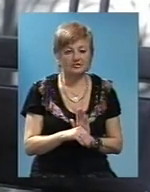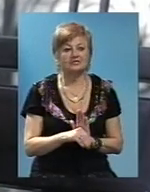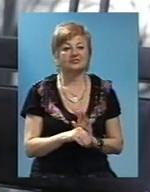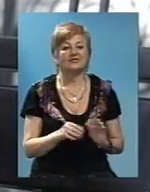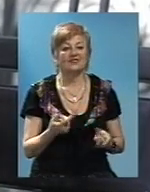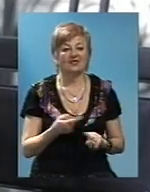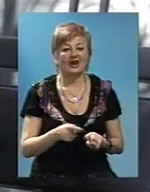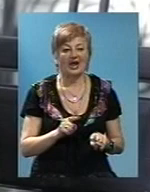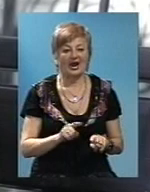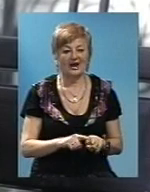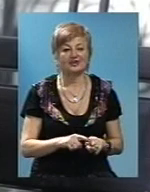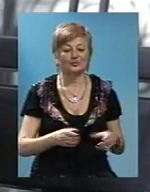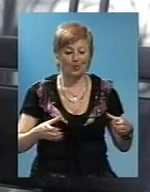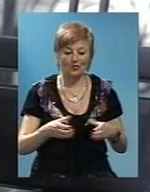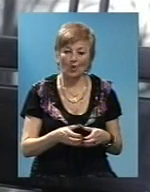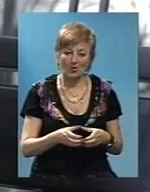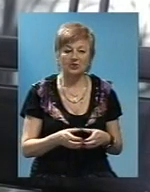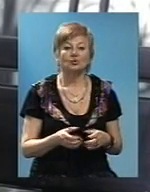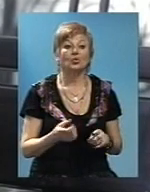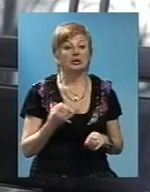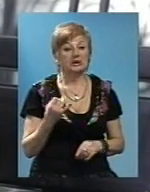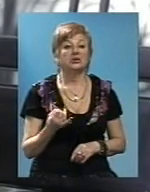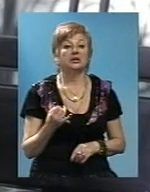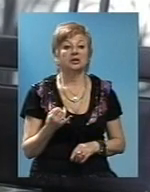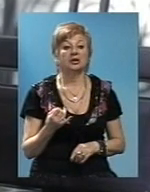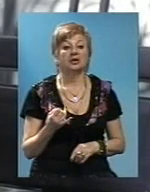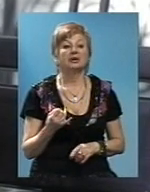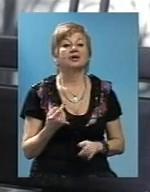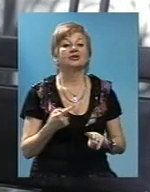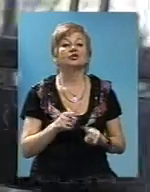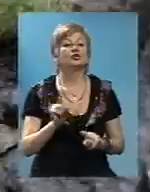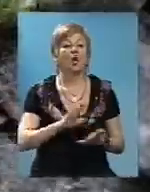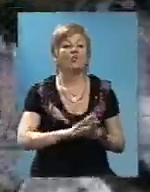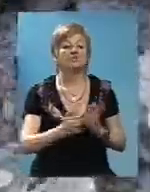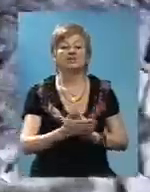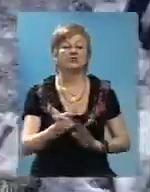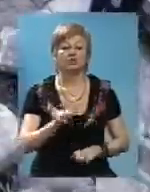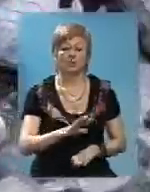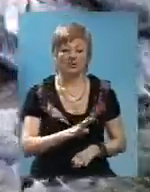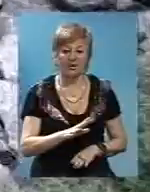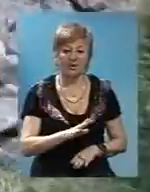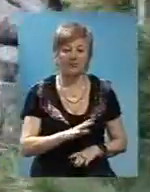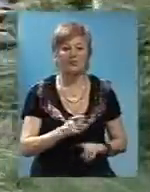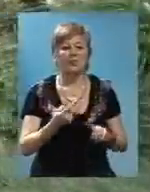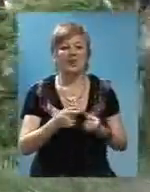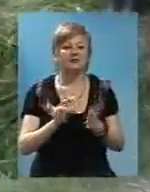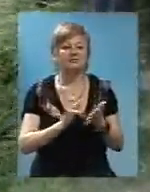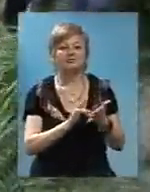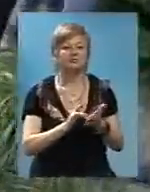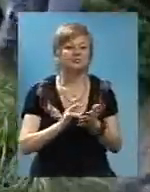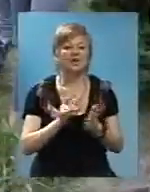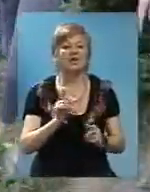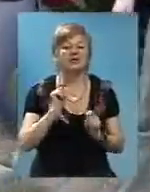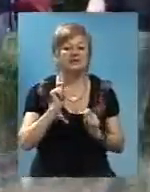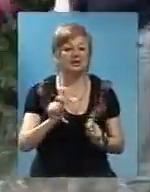в формирование той атмосферы и обстановки, которая нас окружала. Проект «Гірські котики» – це частина програми з